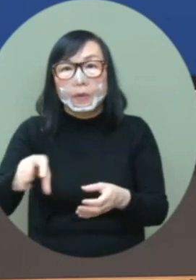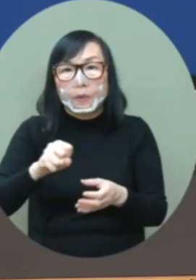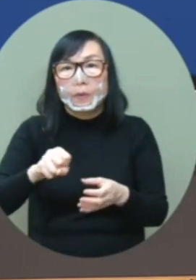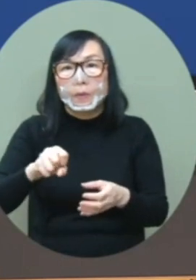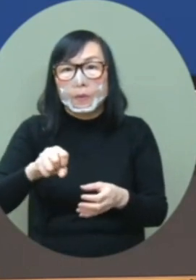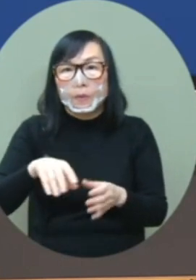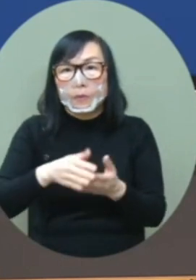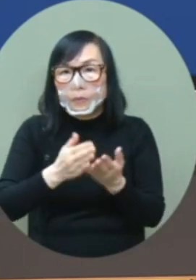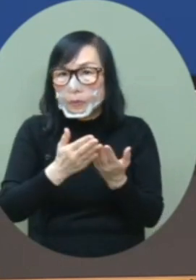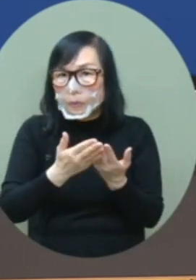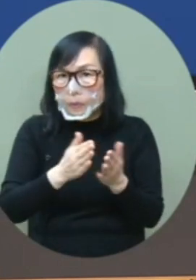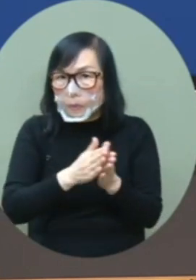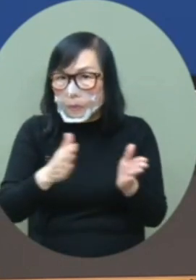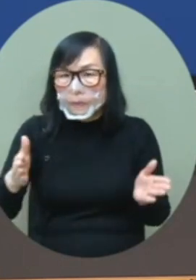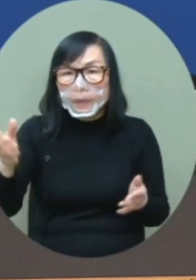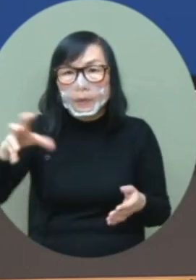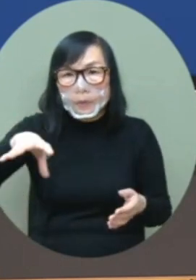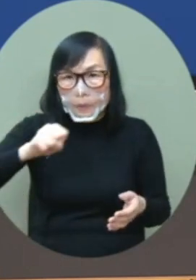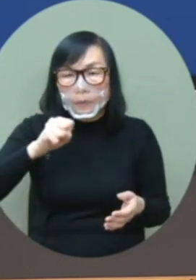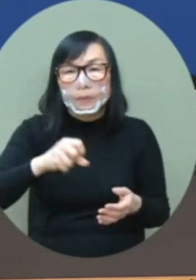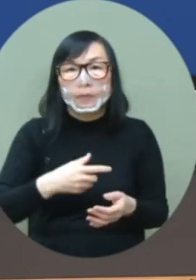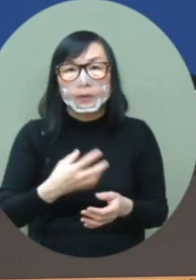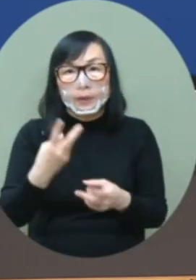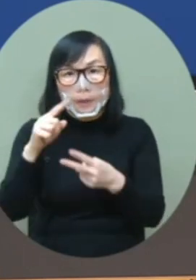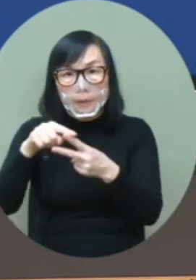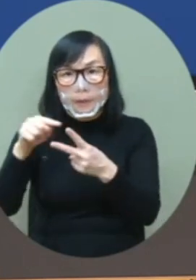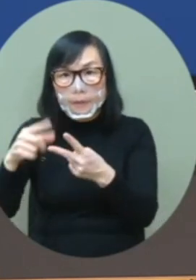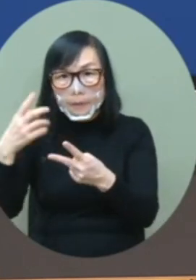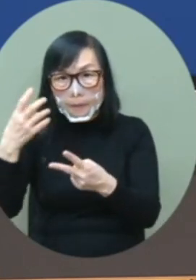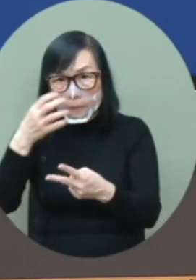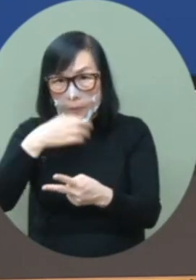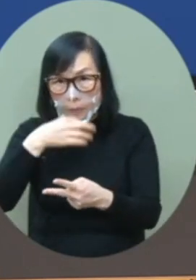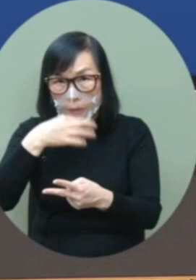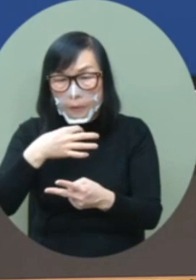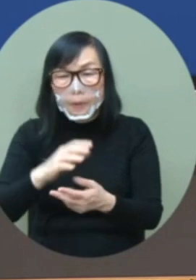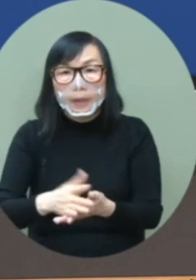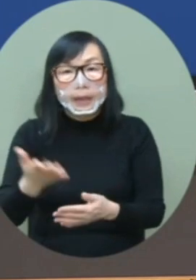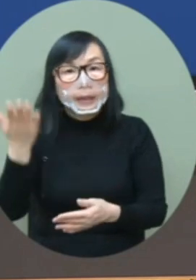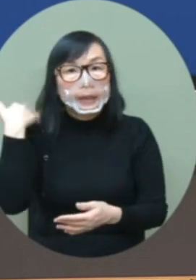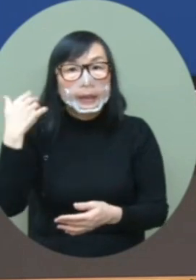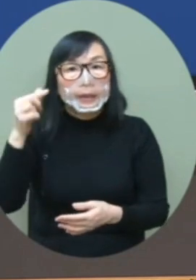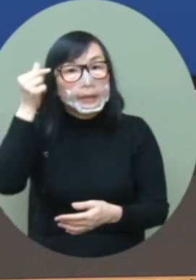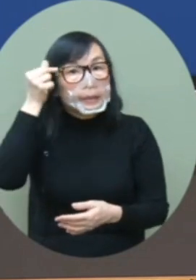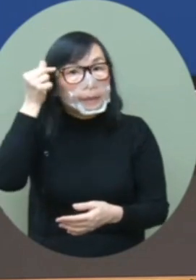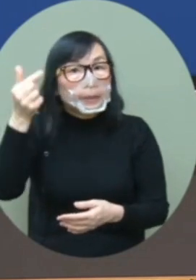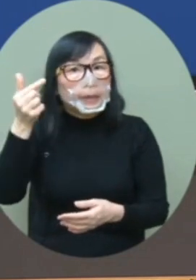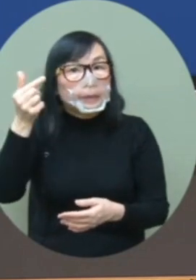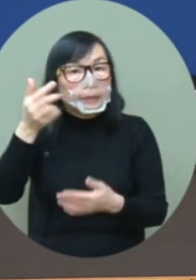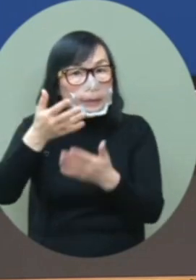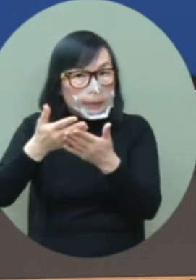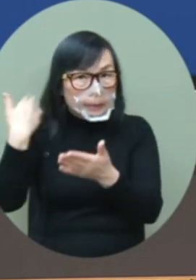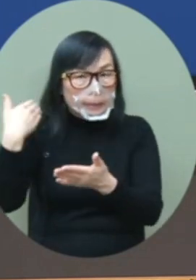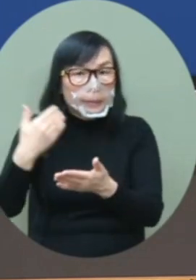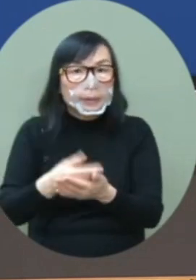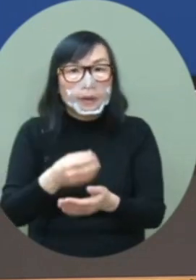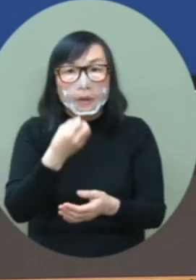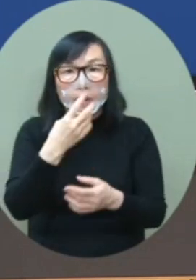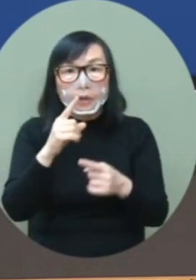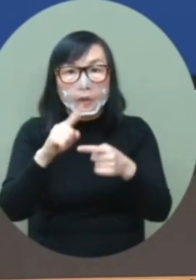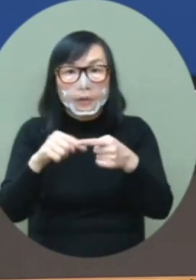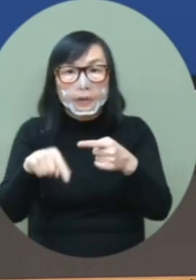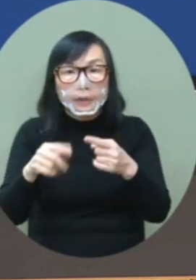用呢兩隻藥物嚇。因為在早前大概10日前咧，就香港大學